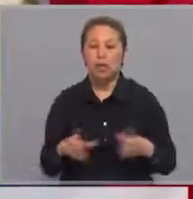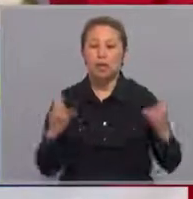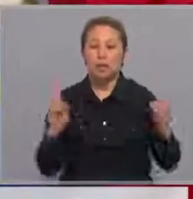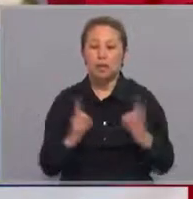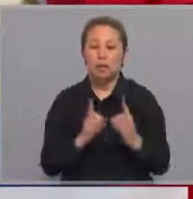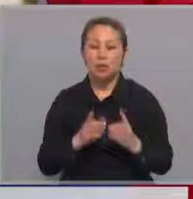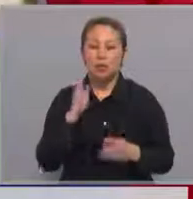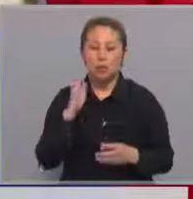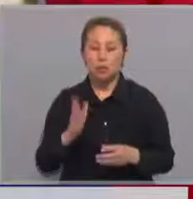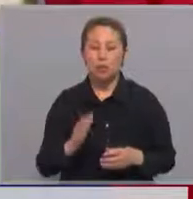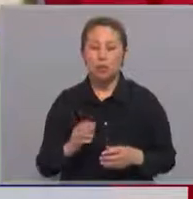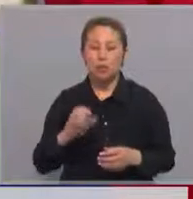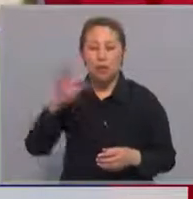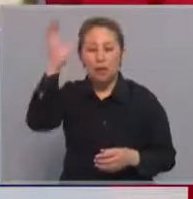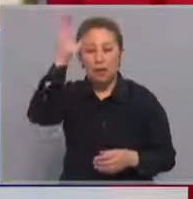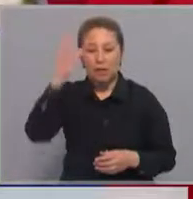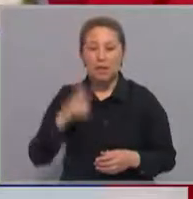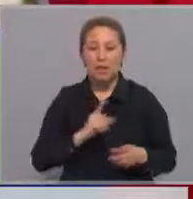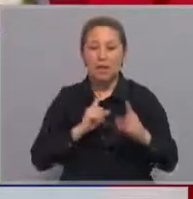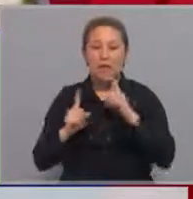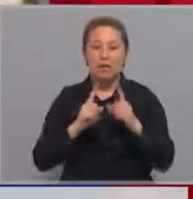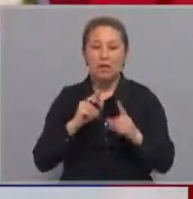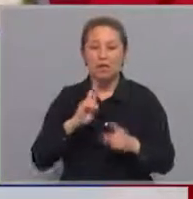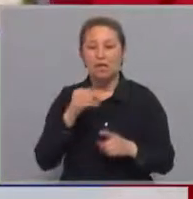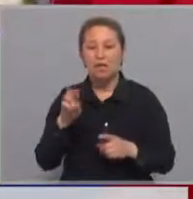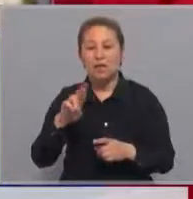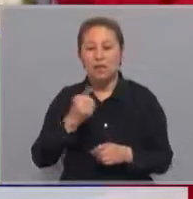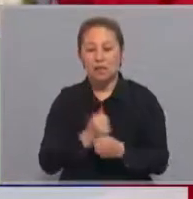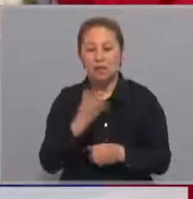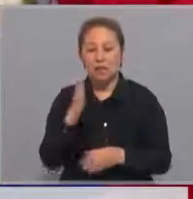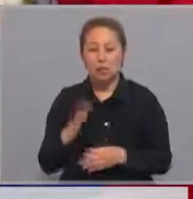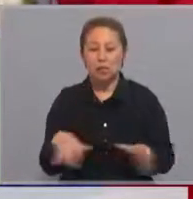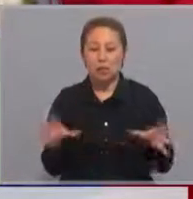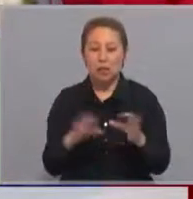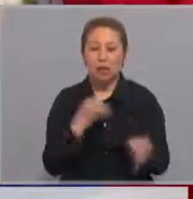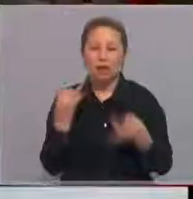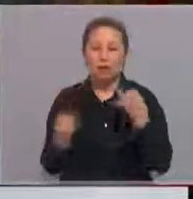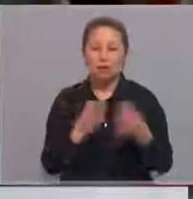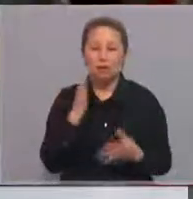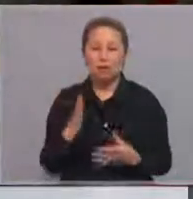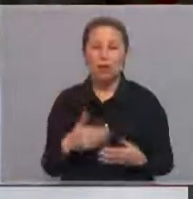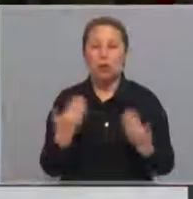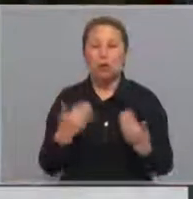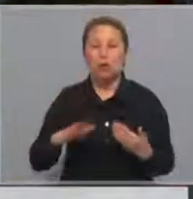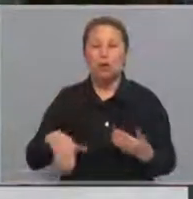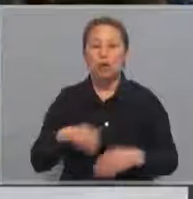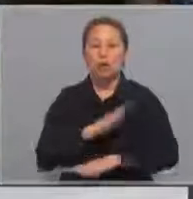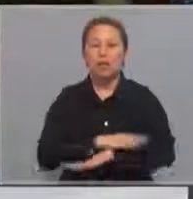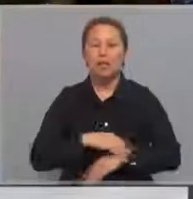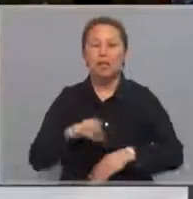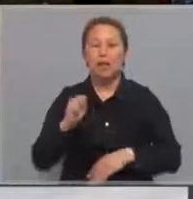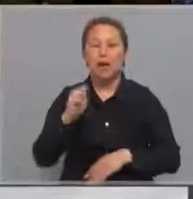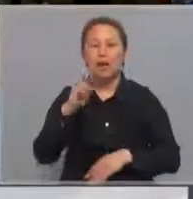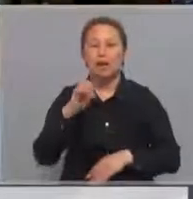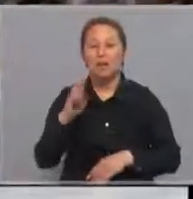кездесулер өткізеді, ғылыми конференциялар өтеді. Қос облысқа ортақ жобалардың жай күйі талқыланатын болады. Одан кейін Тәрбие Айдынбаева